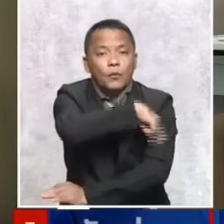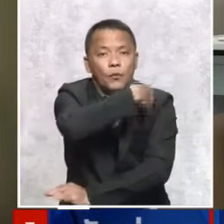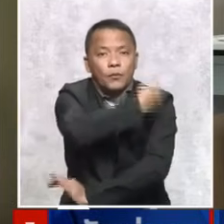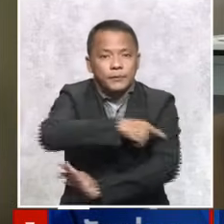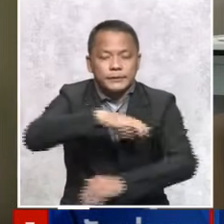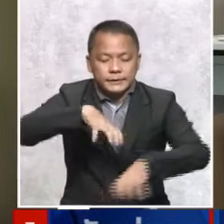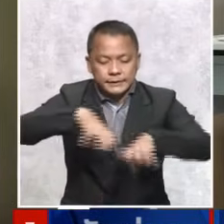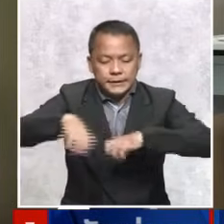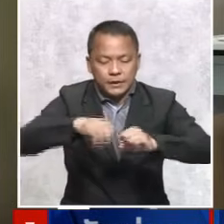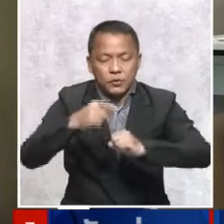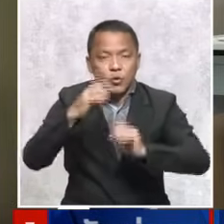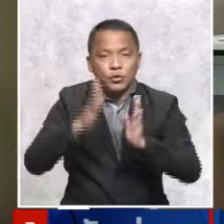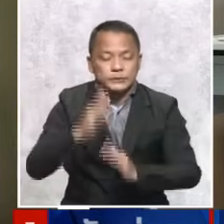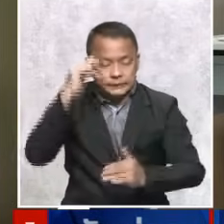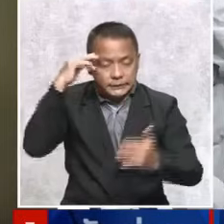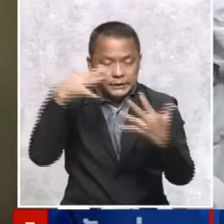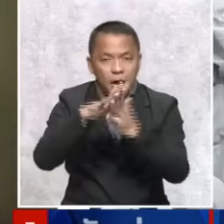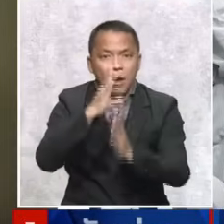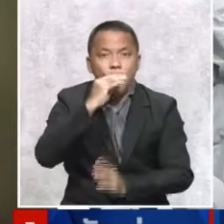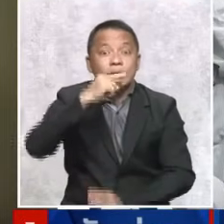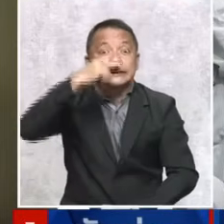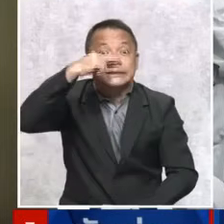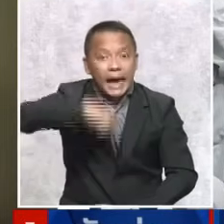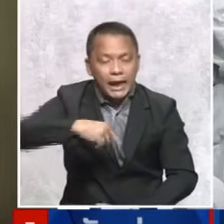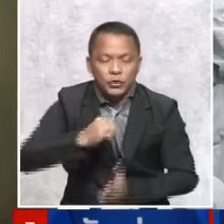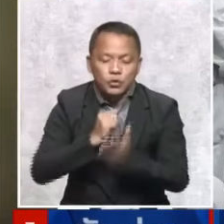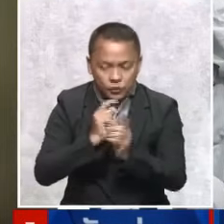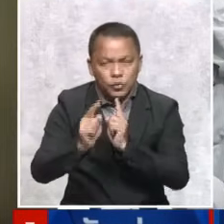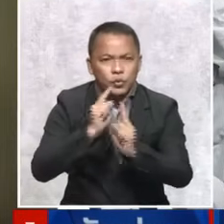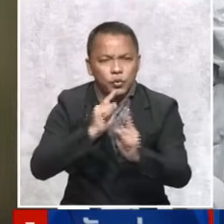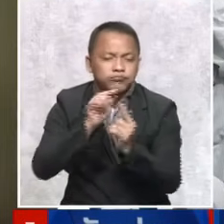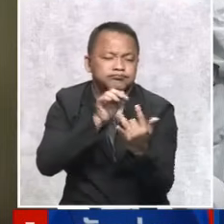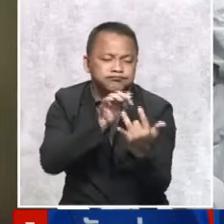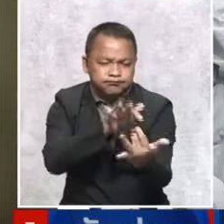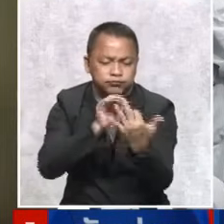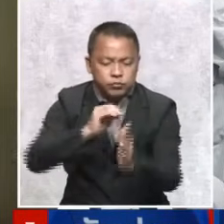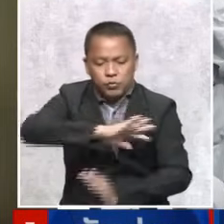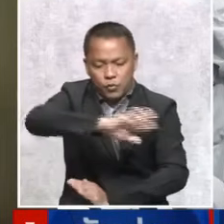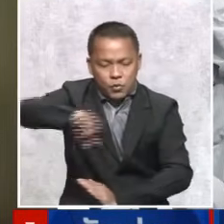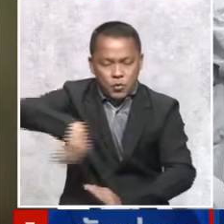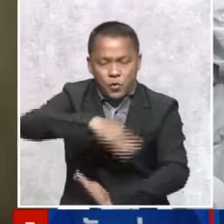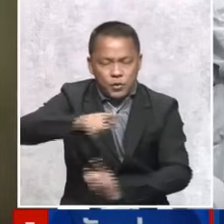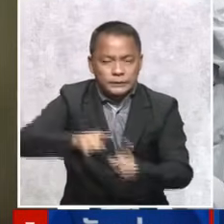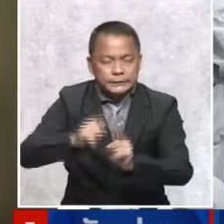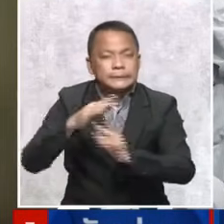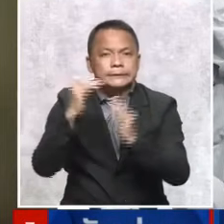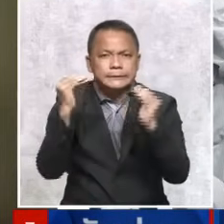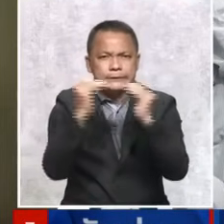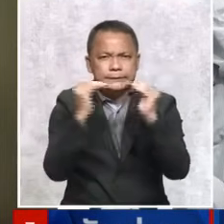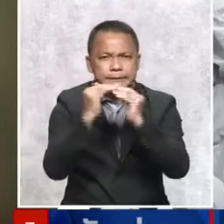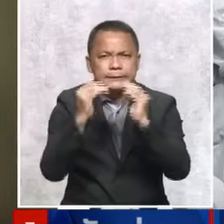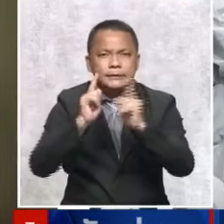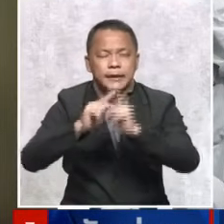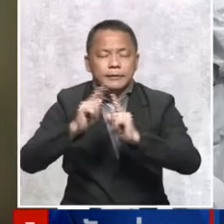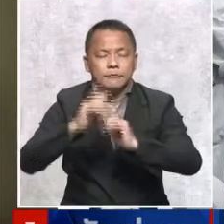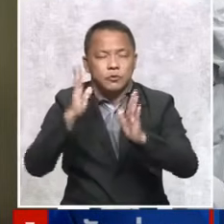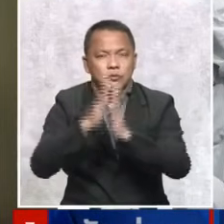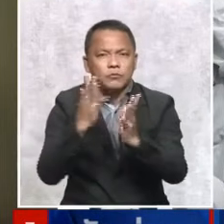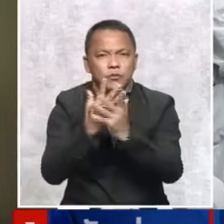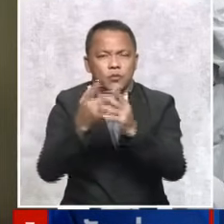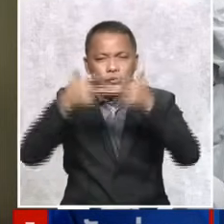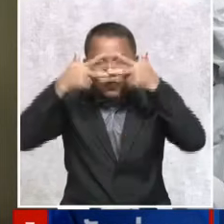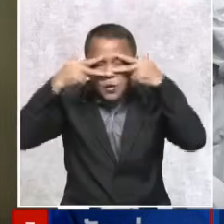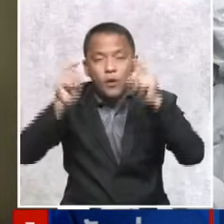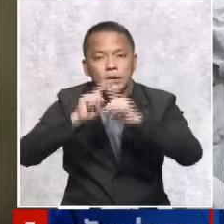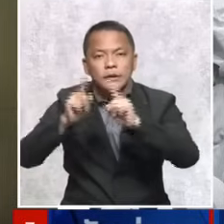จะมีการจัดนักจิตวิทยาที่พูดภาษาไทยเพื่อให้ได้คุยกันทุกคนจะได้รับสิทธิประโยชน์ในฐานะเหยื่อของการก่อการร้